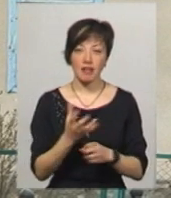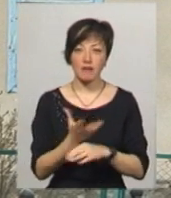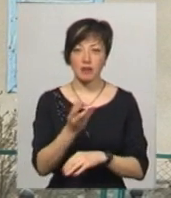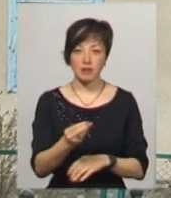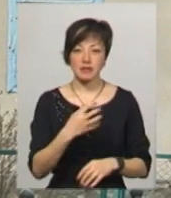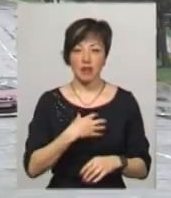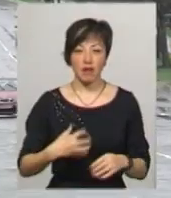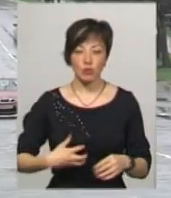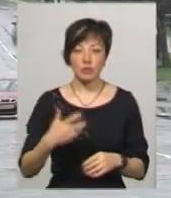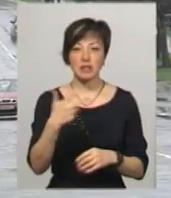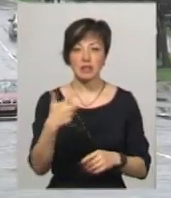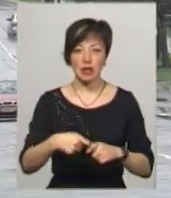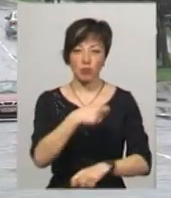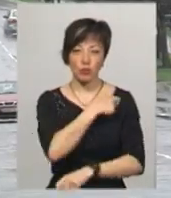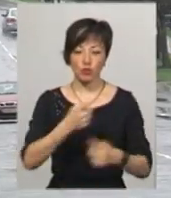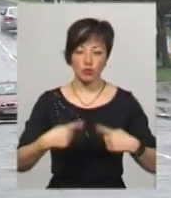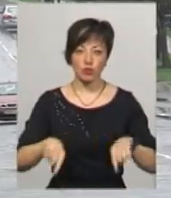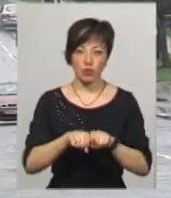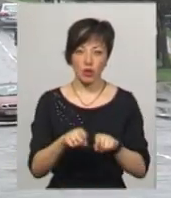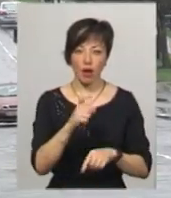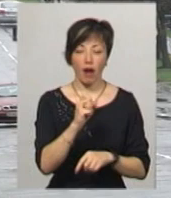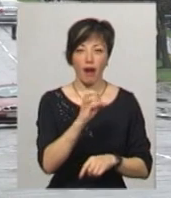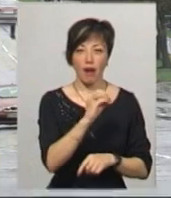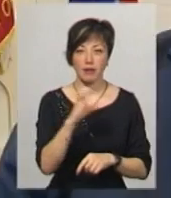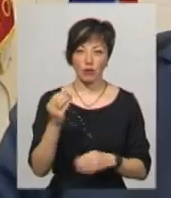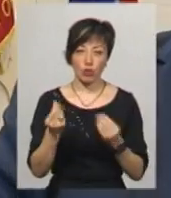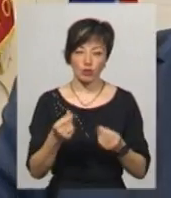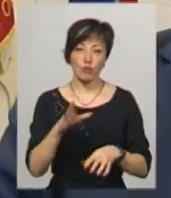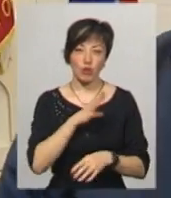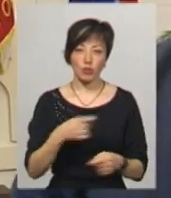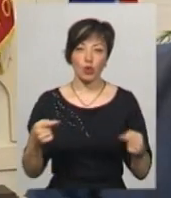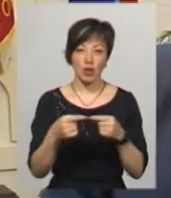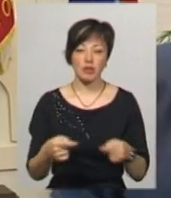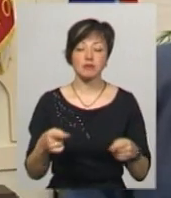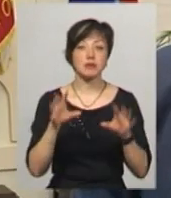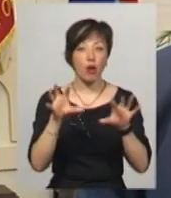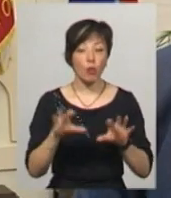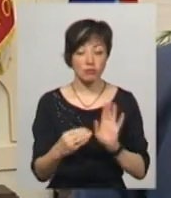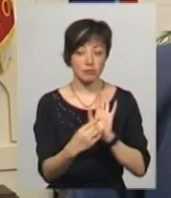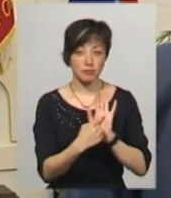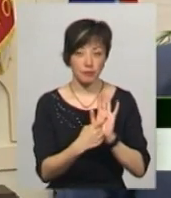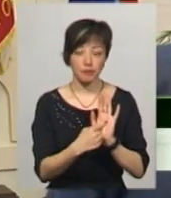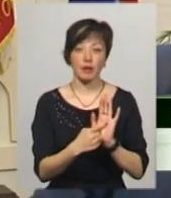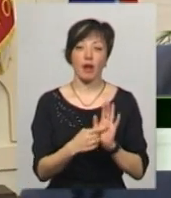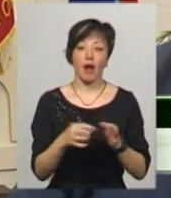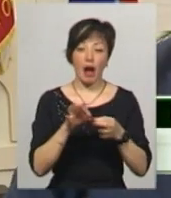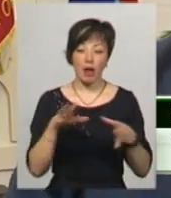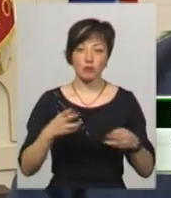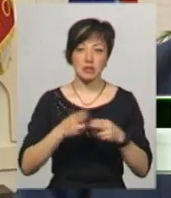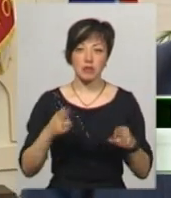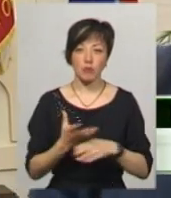невиплачені Славуті, як 30-кілометровій зоні ХАЕС гроші, були б доречні. Згідно законодавства, атомна станція